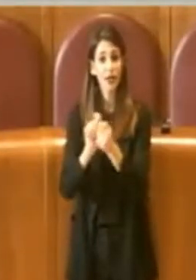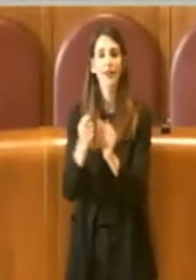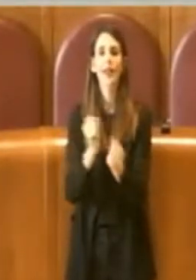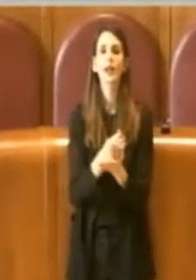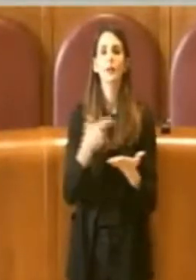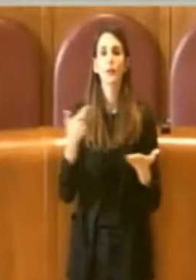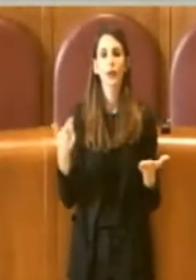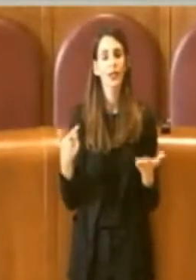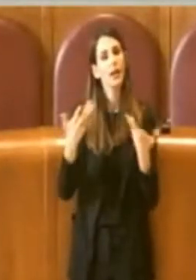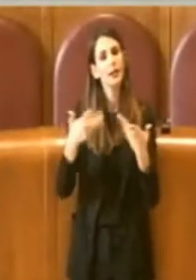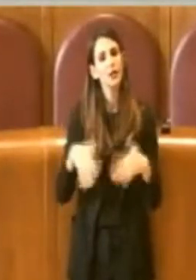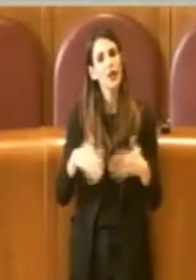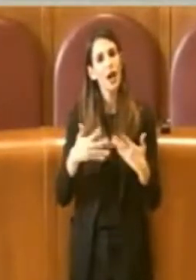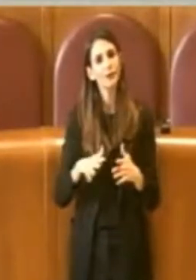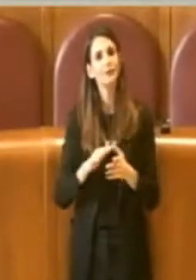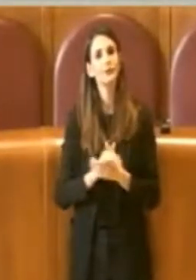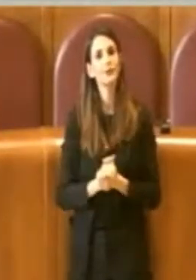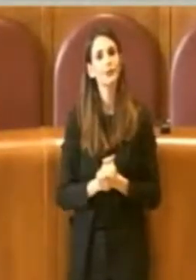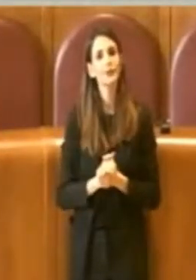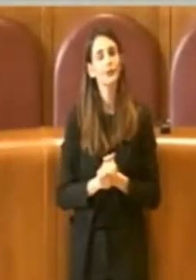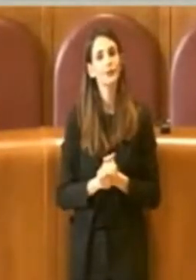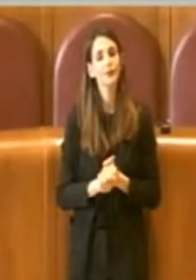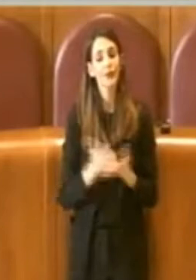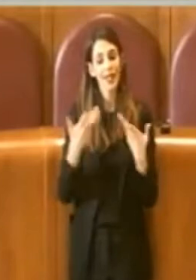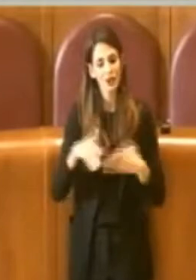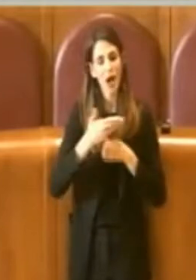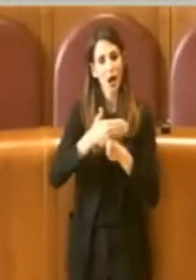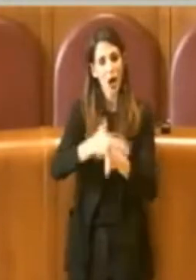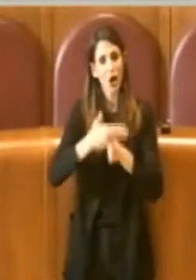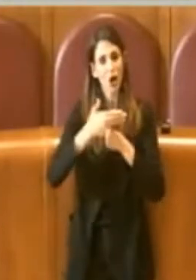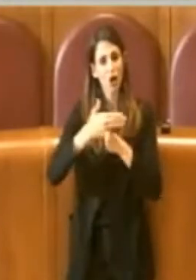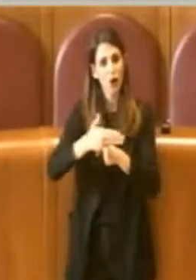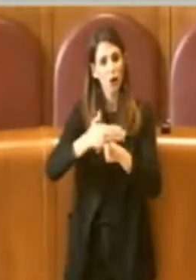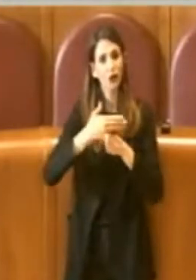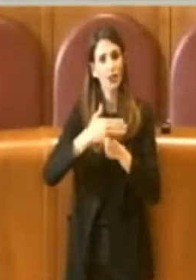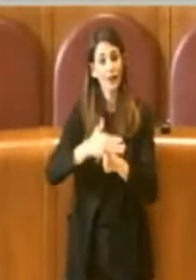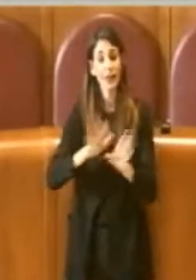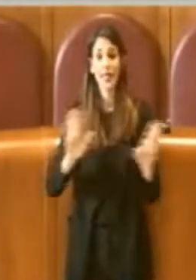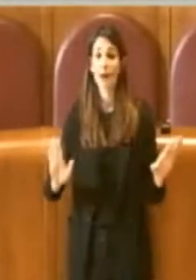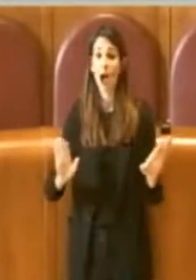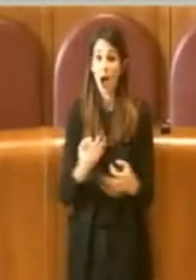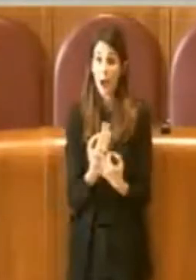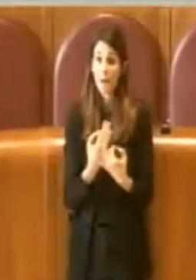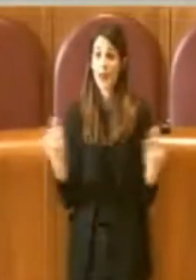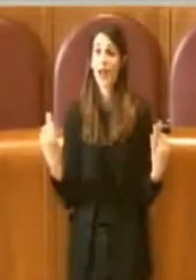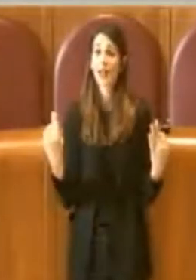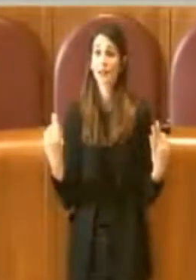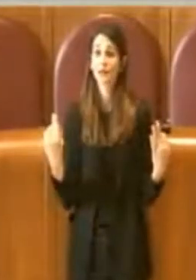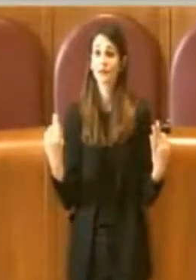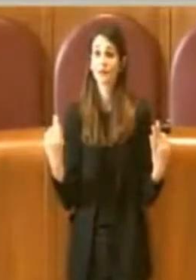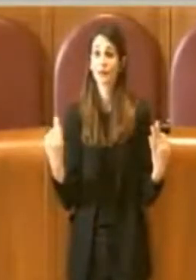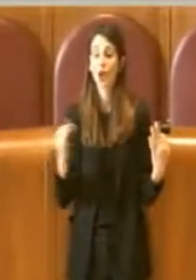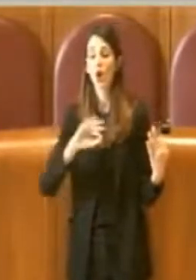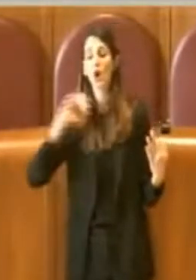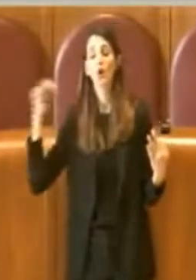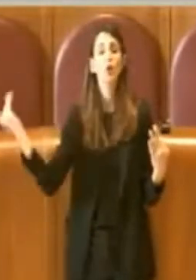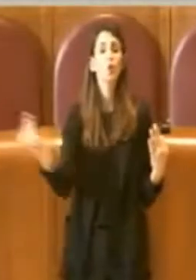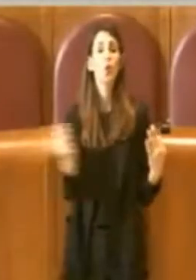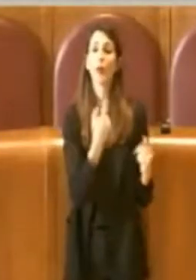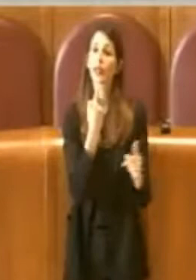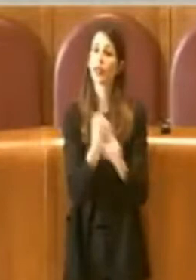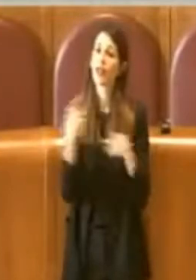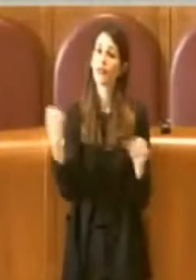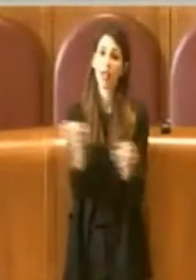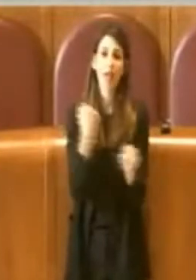che erano state già ampiamente condivise. Poi è bene ovviamente che tutti gli attori partecipino ai lavori